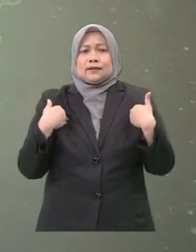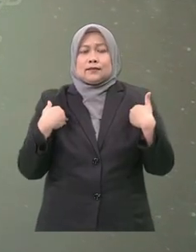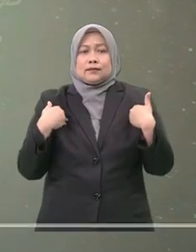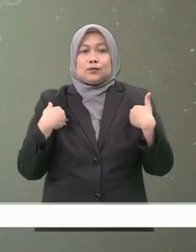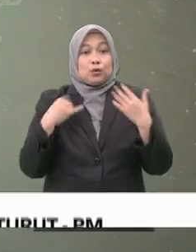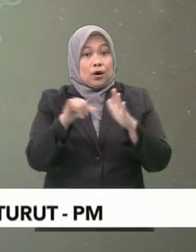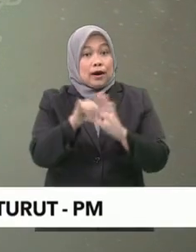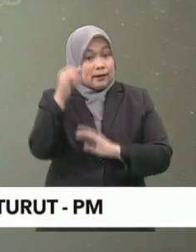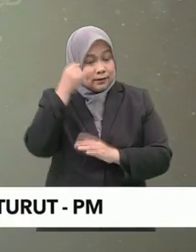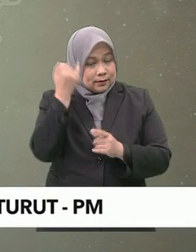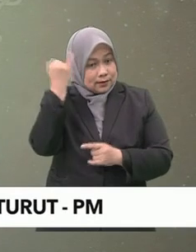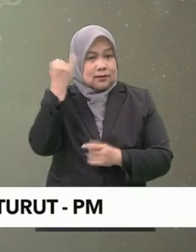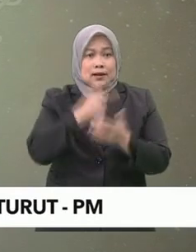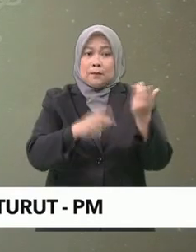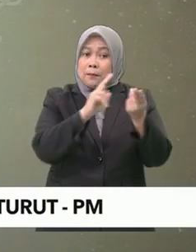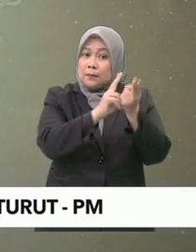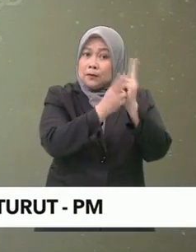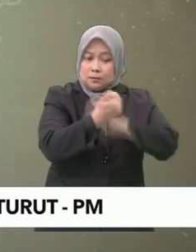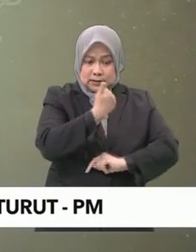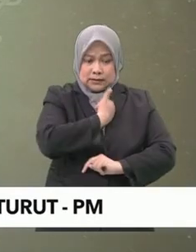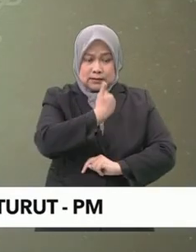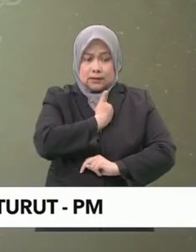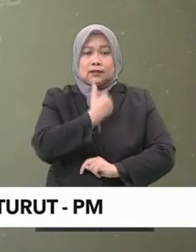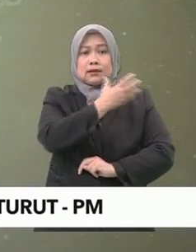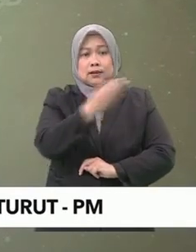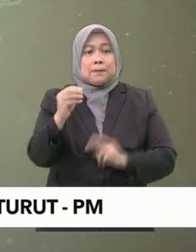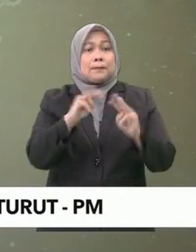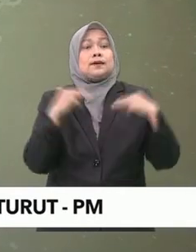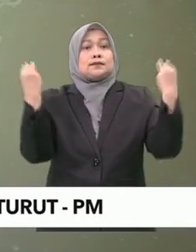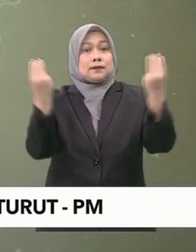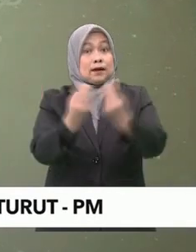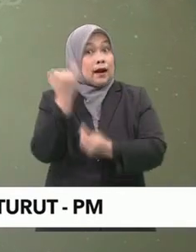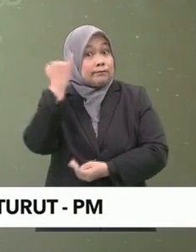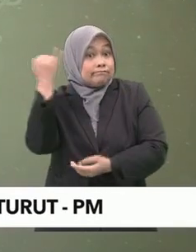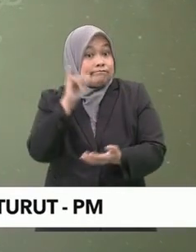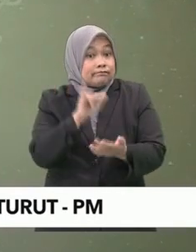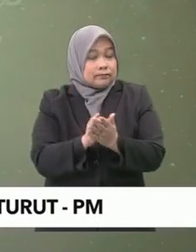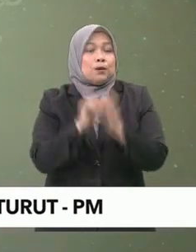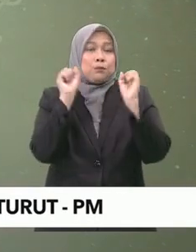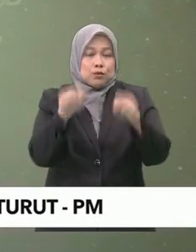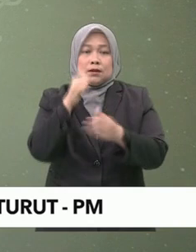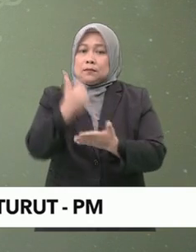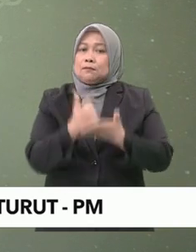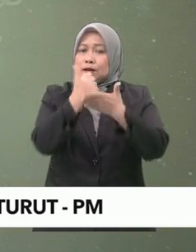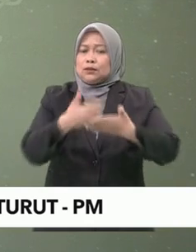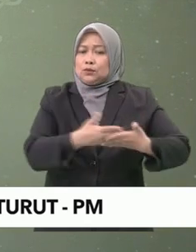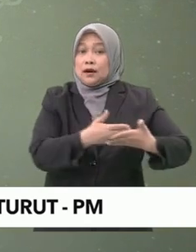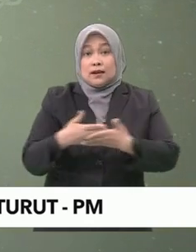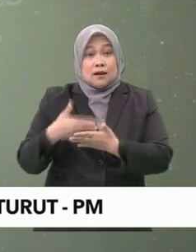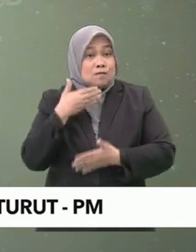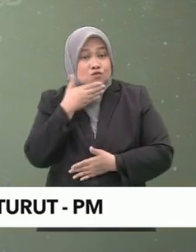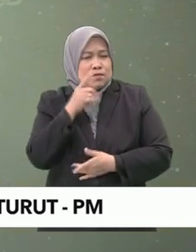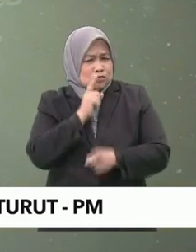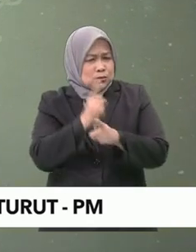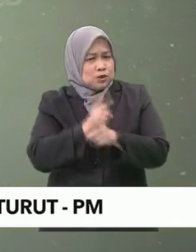idealisme untuk membawa perubahan kepada diri sendiri dan juga masyarakat. Idealisme itu dapat membantu anak muda mencari erti